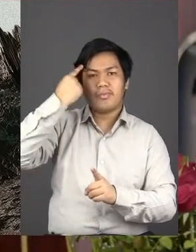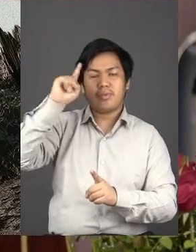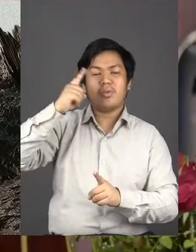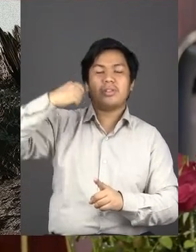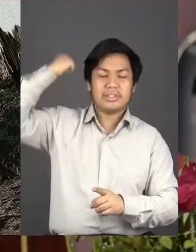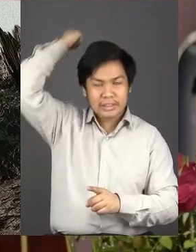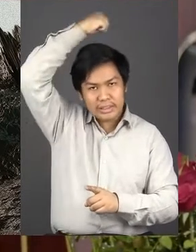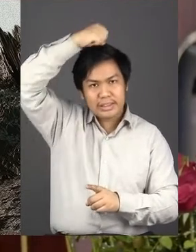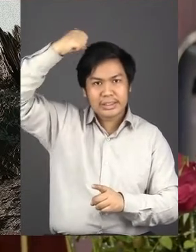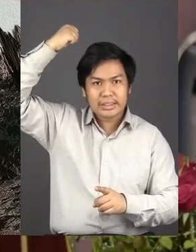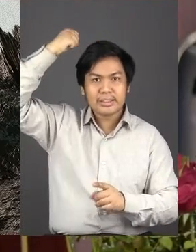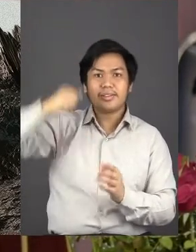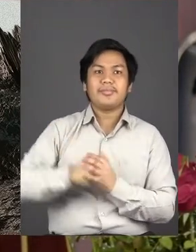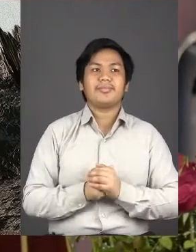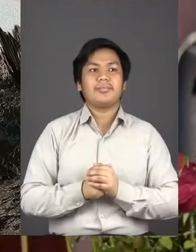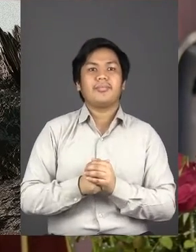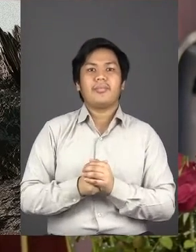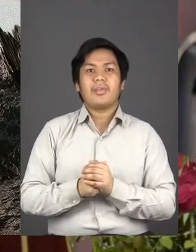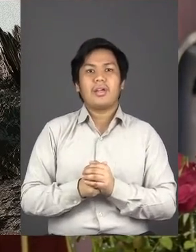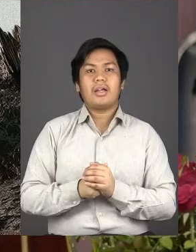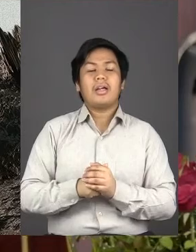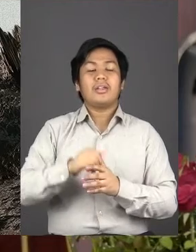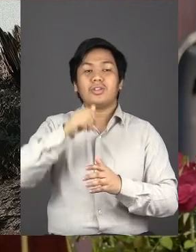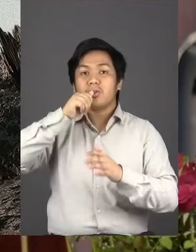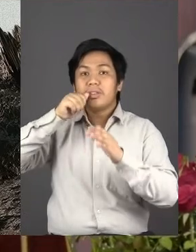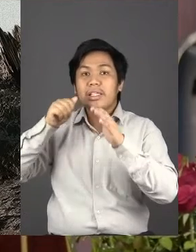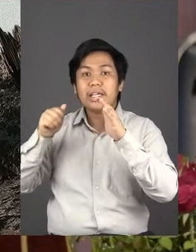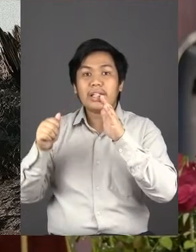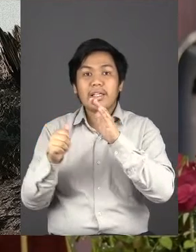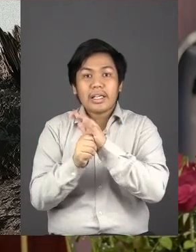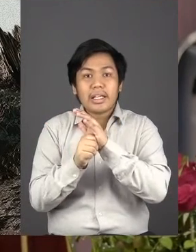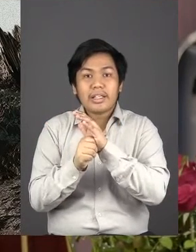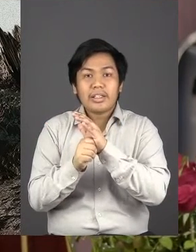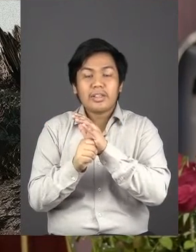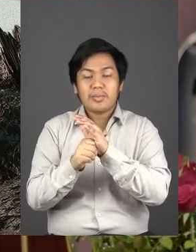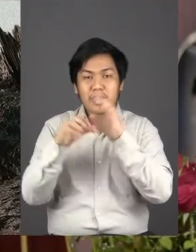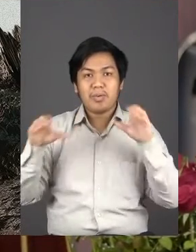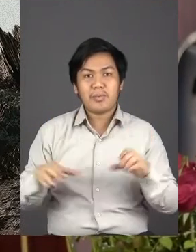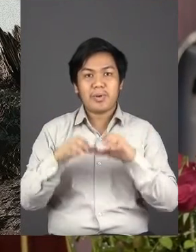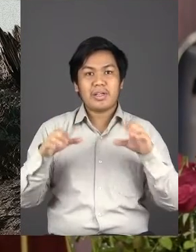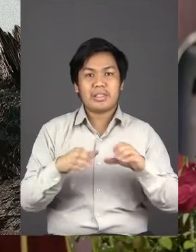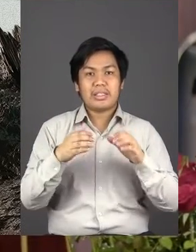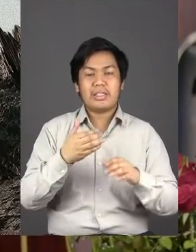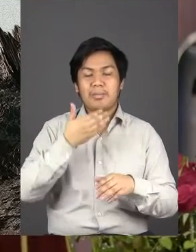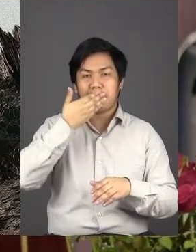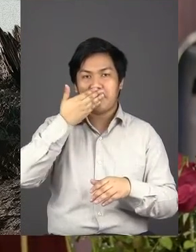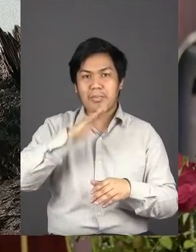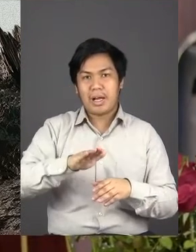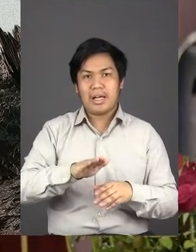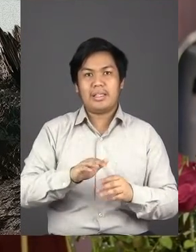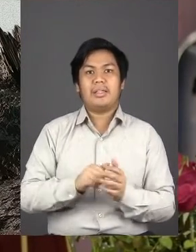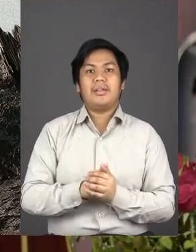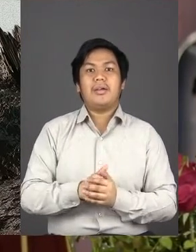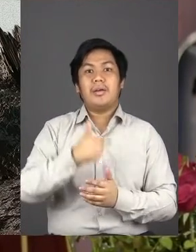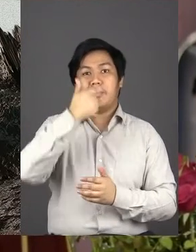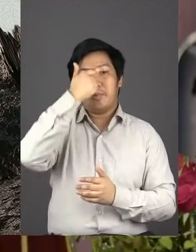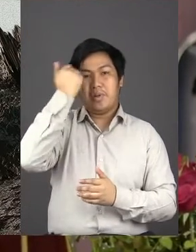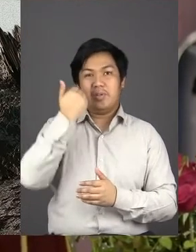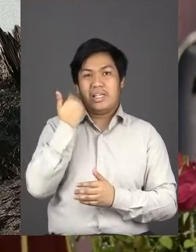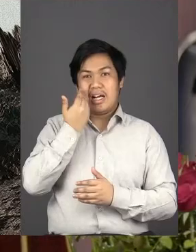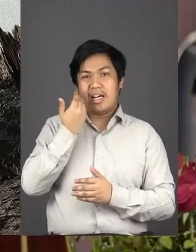Kaya, ginagawa in secret ang mga gawain ng kadiliman ay dahil ito ay nakakahiyang